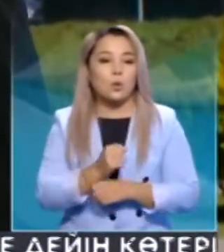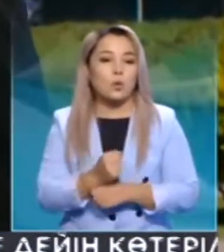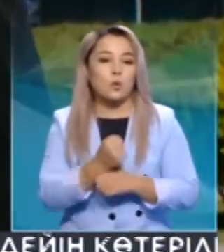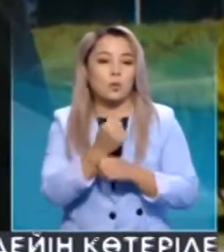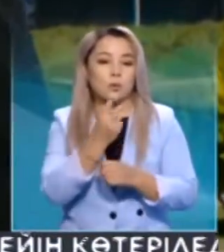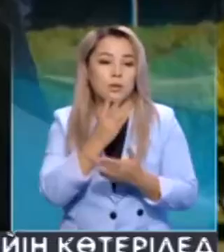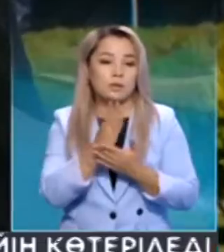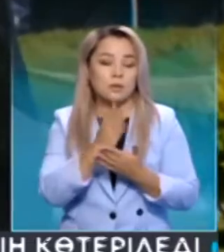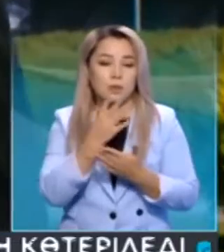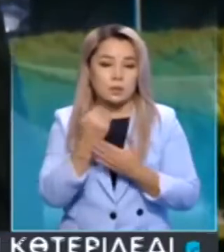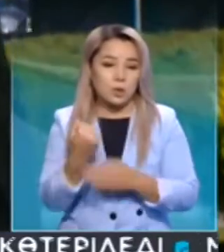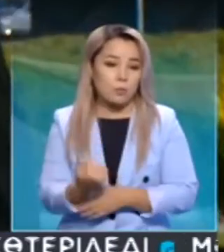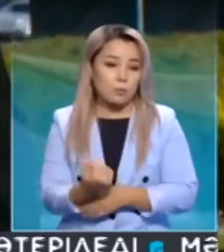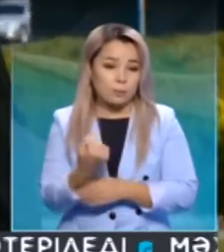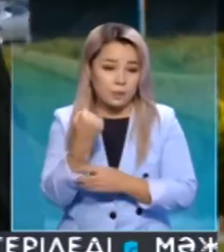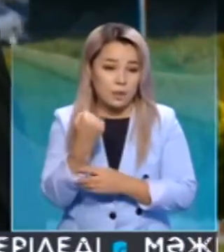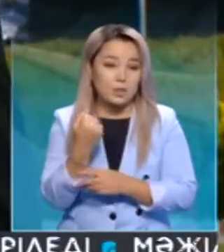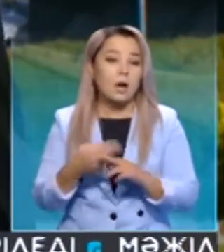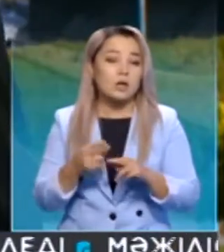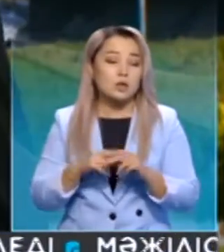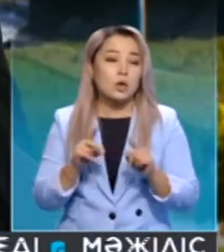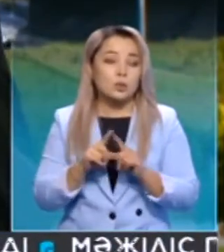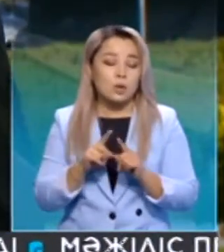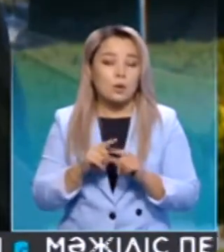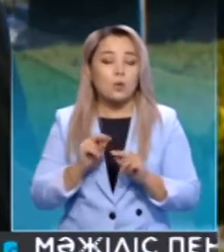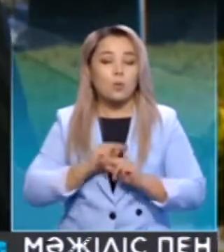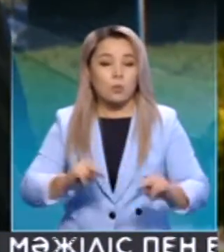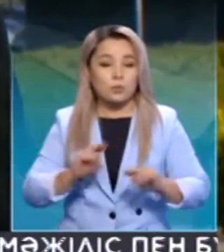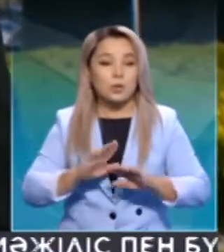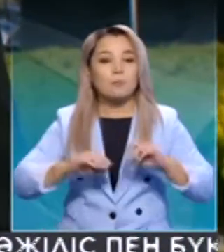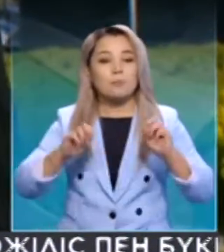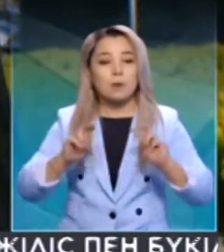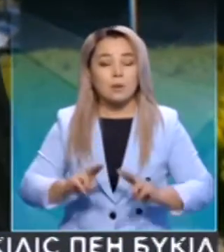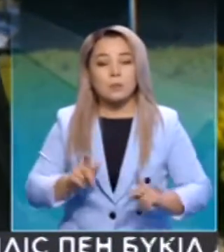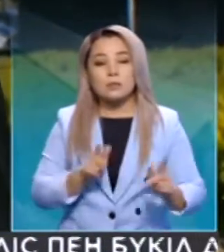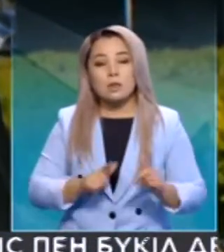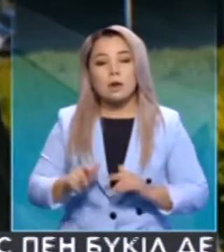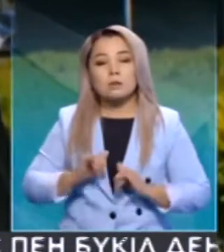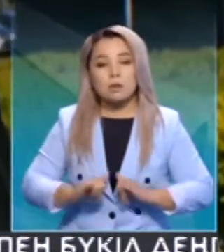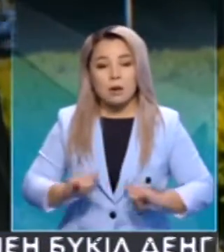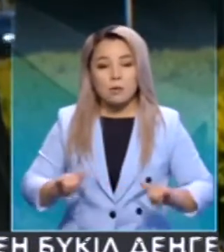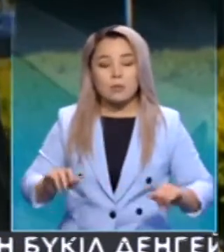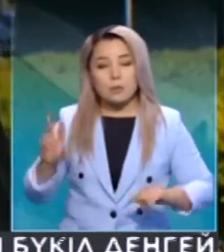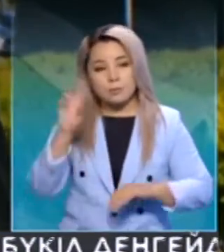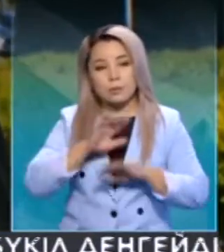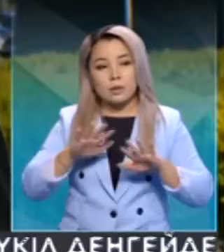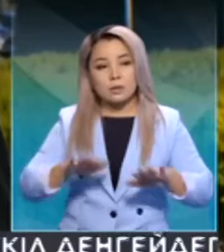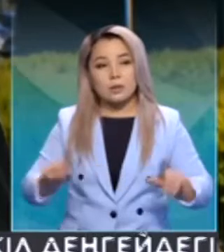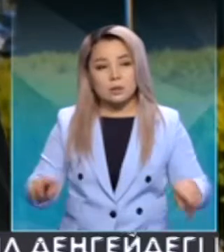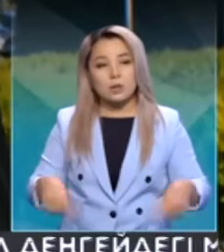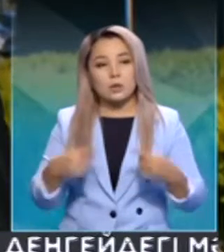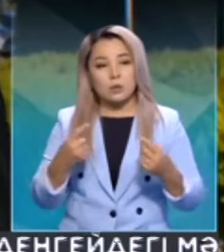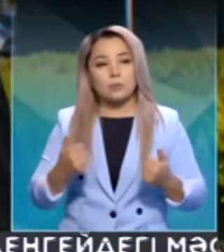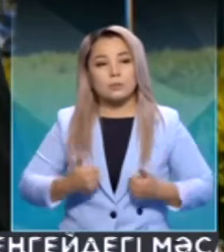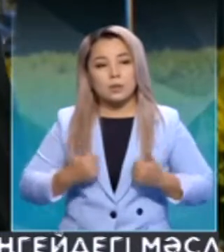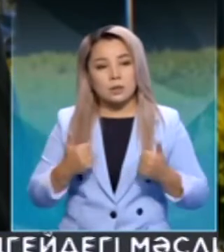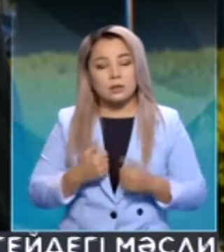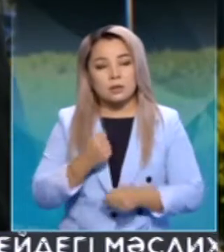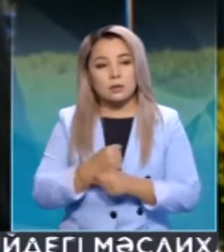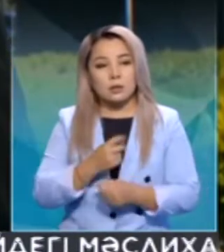десеңіз, біз оқытуған емес, ол маман боп, дамып, мына өзіміздің мемлекетте маман боп қалуға